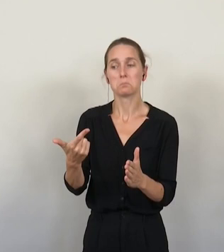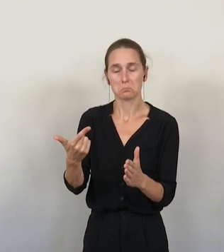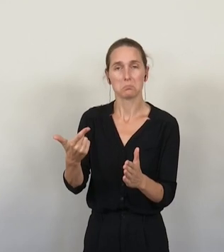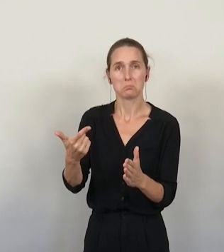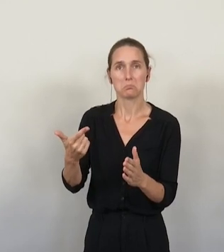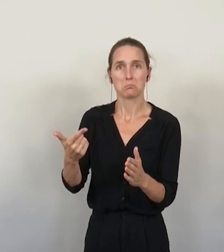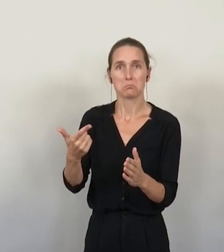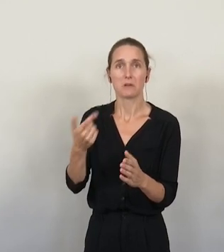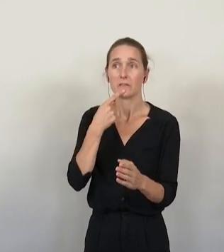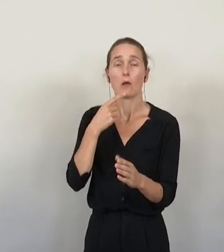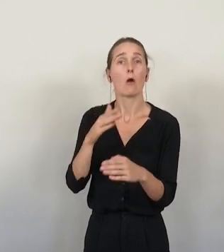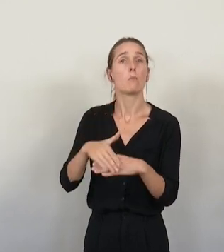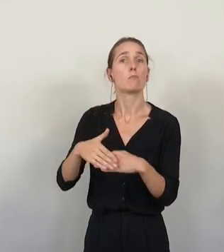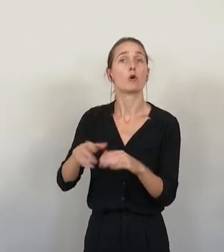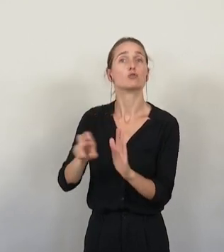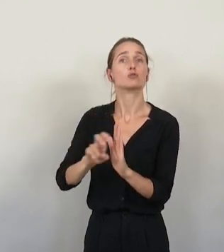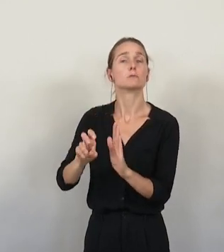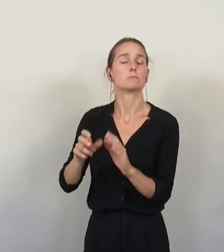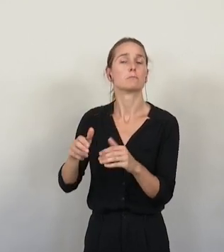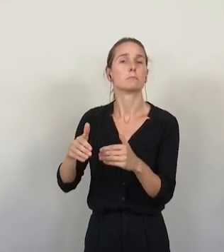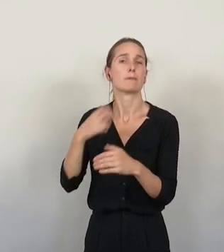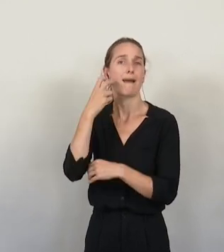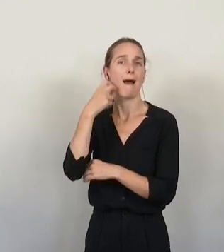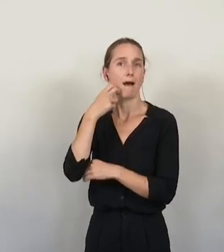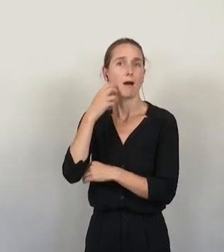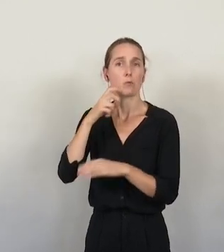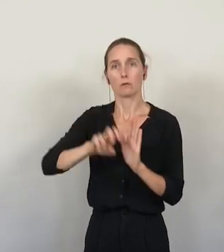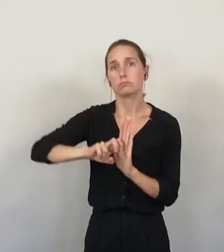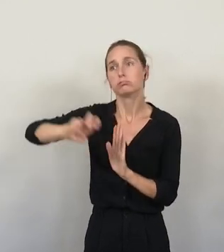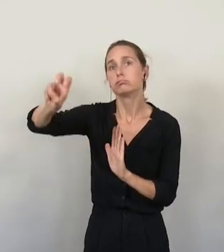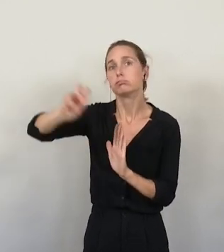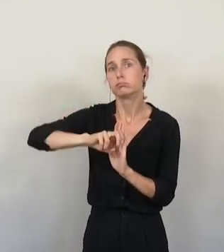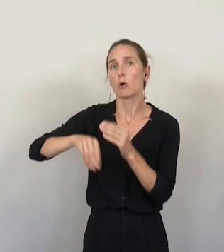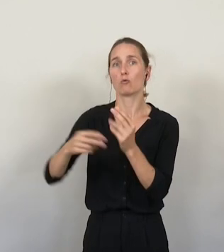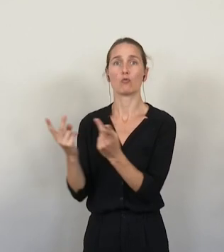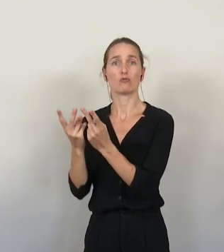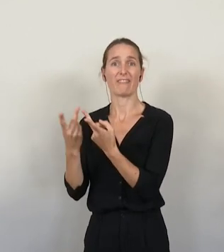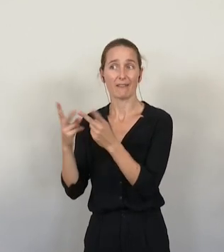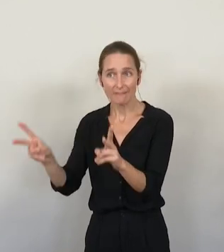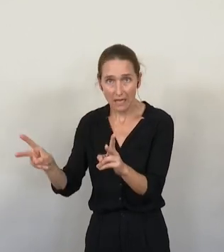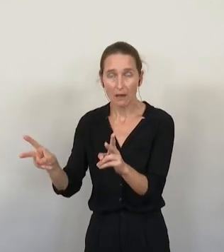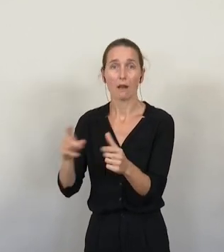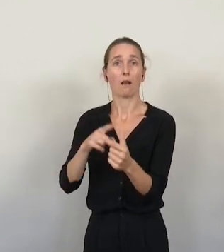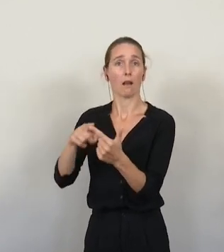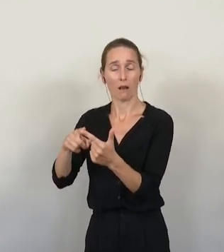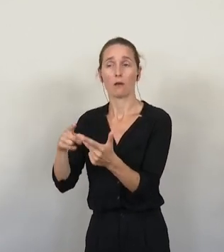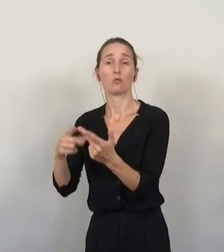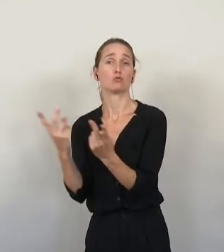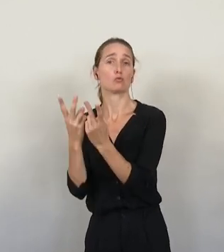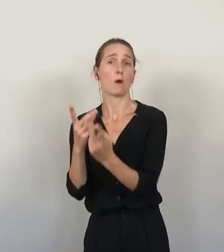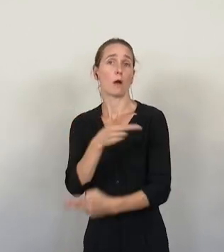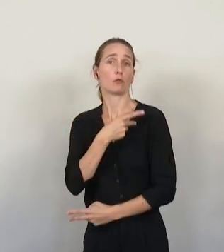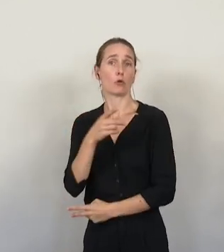celle de la gare de départ du téléphérique du jardin de ville du square docteur Martin ou de